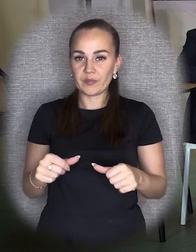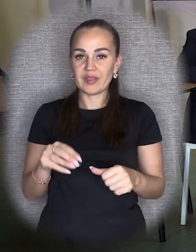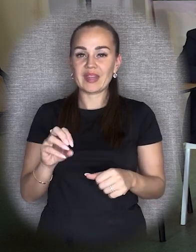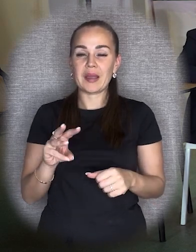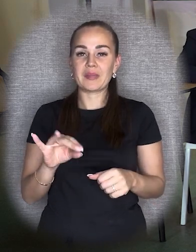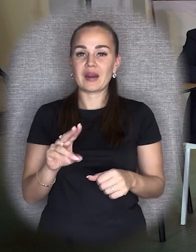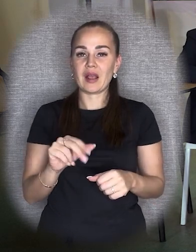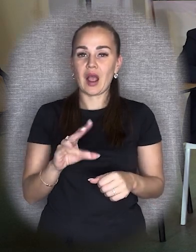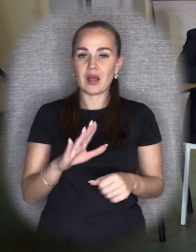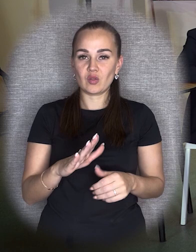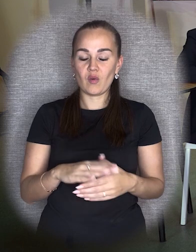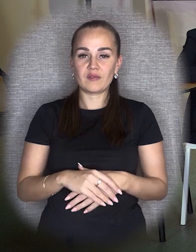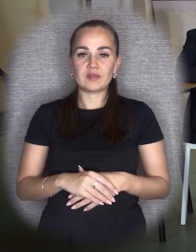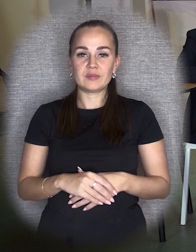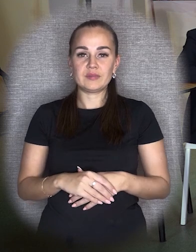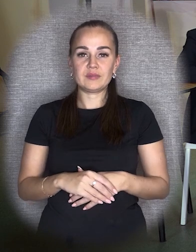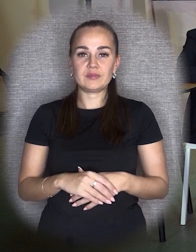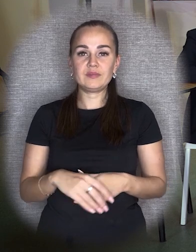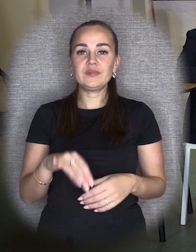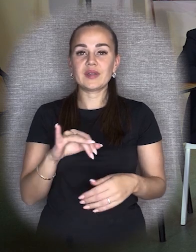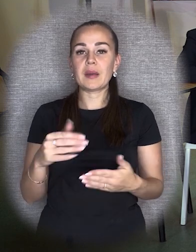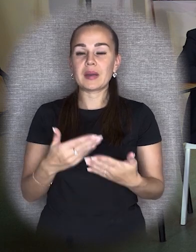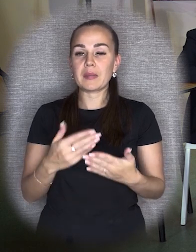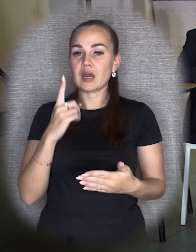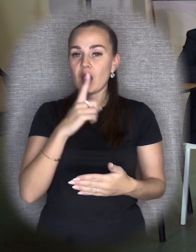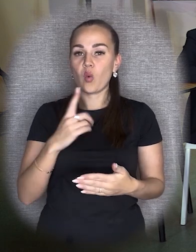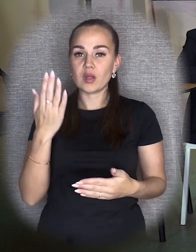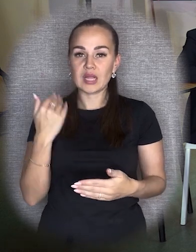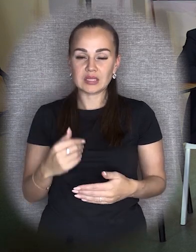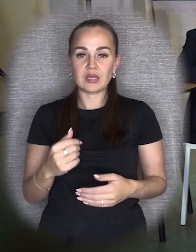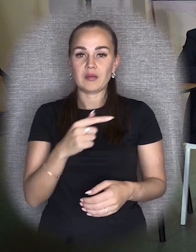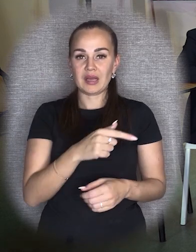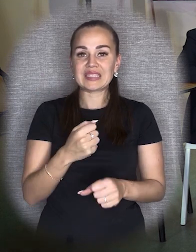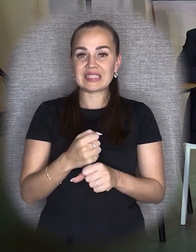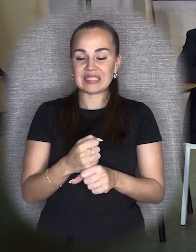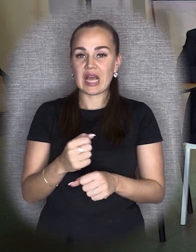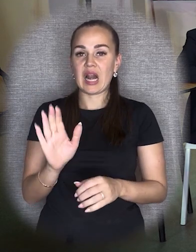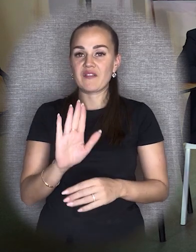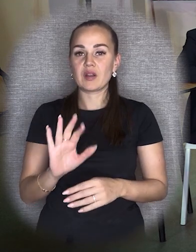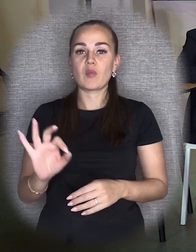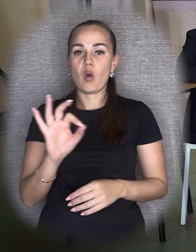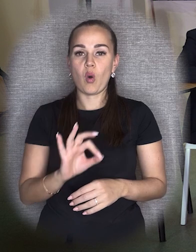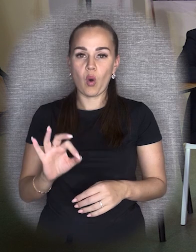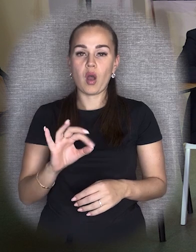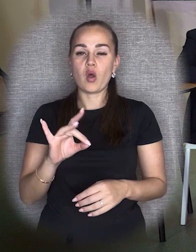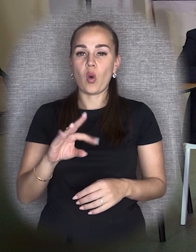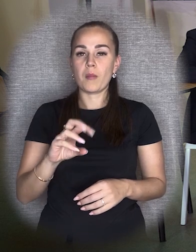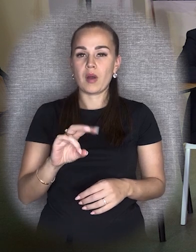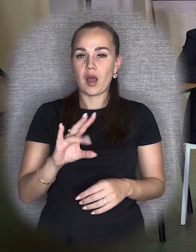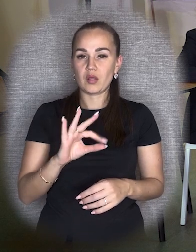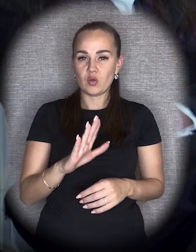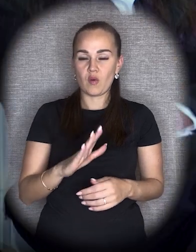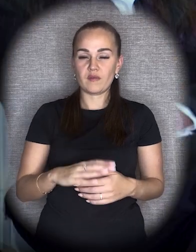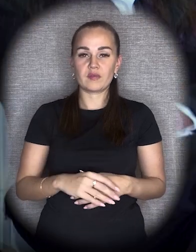Тимирканова, работы Истребенецкого. И где-то примерно год назад мы сделали фильм о Григории Васильевиче Романове, таком,